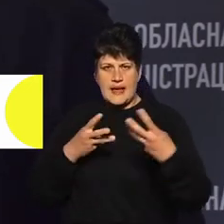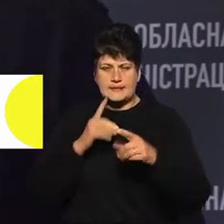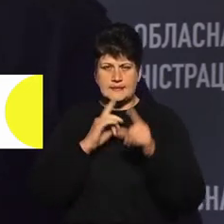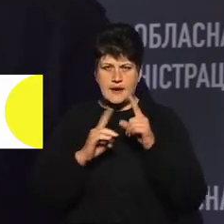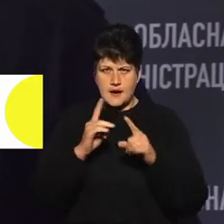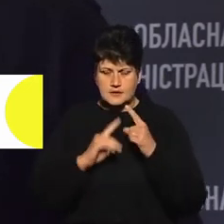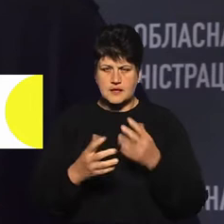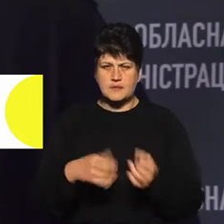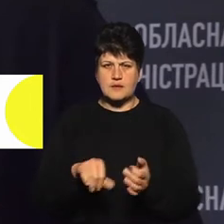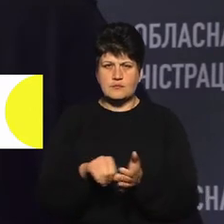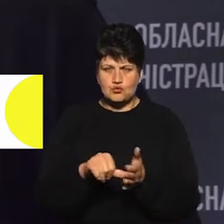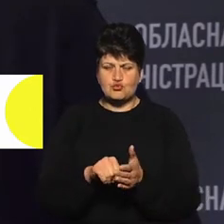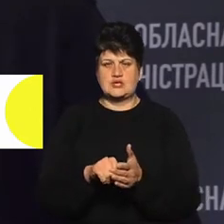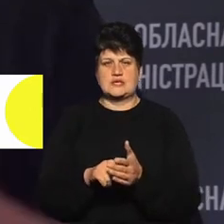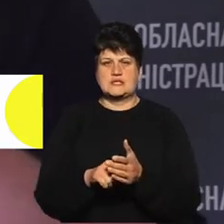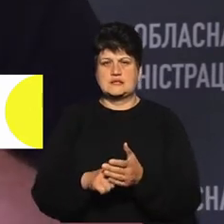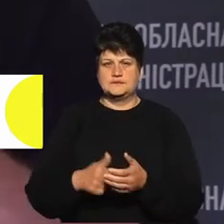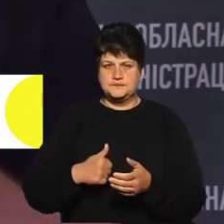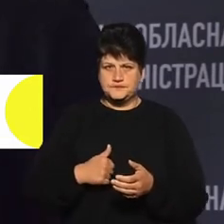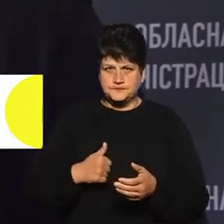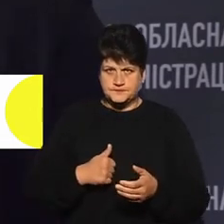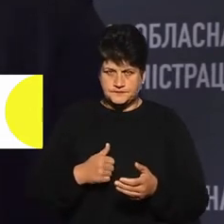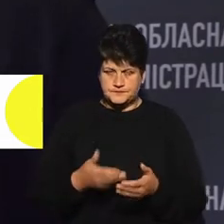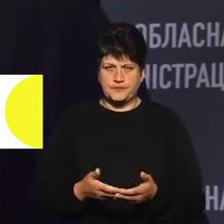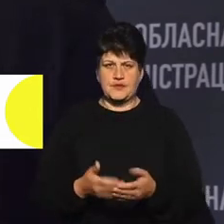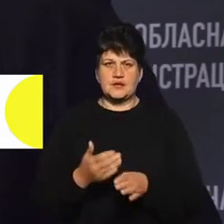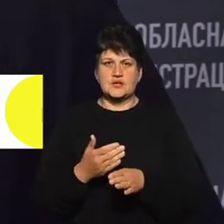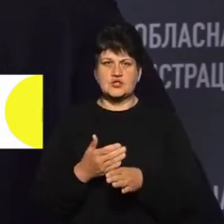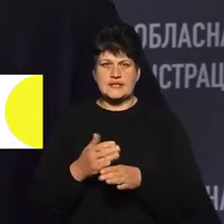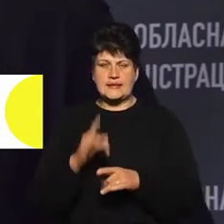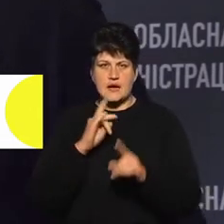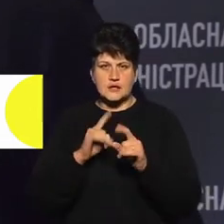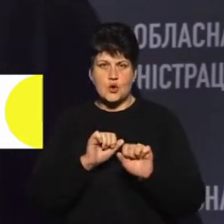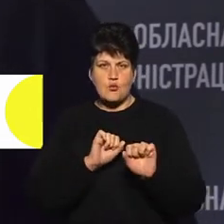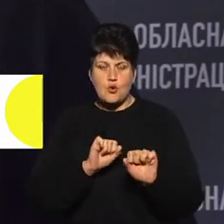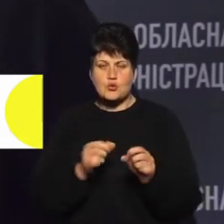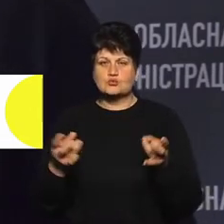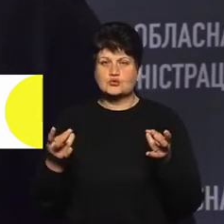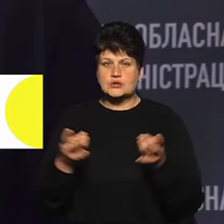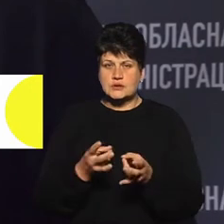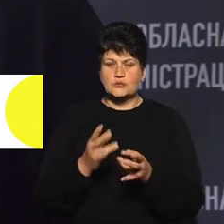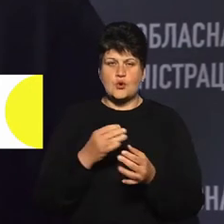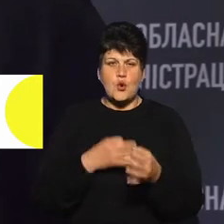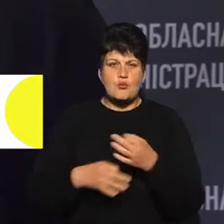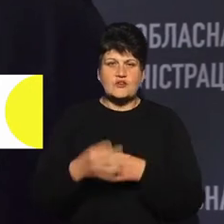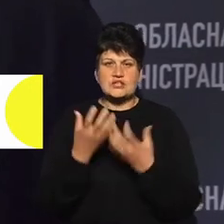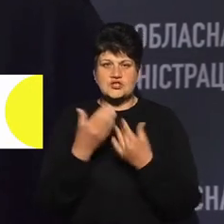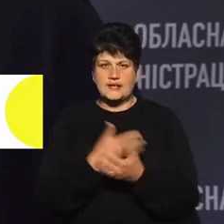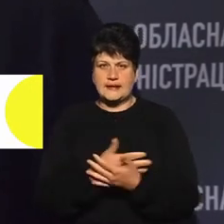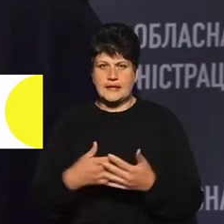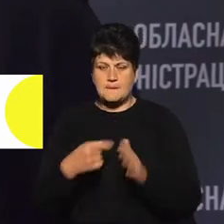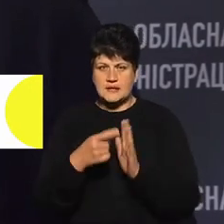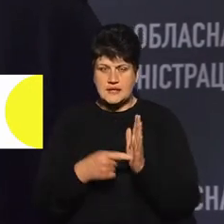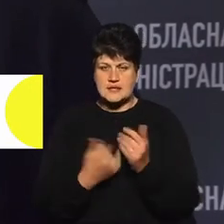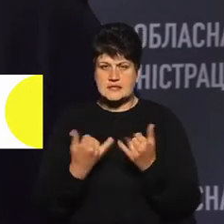теж і силові структури, і частина Ради оборони, в зв'язку з тим, що потрібно обговорити ще декілька питань. Ми зараз